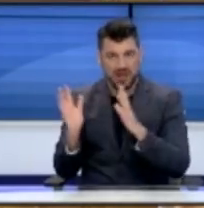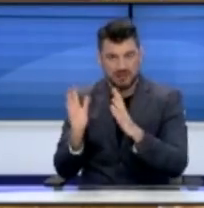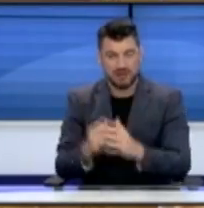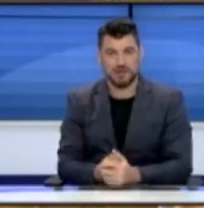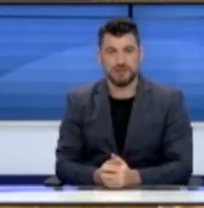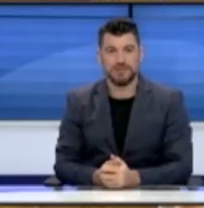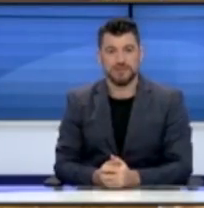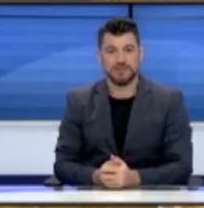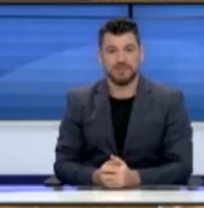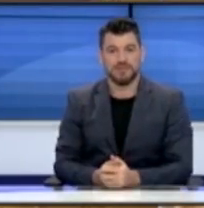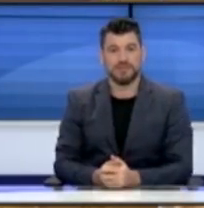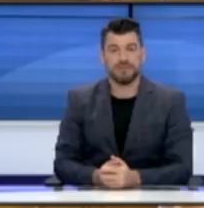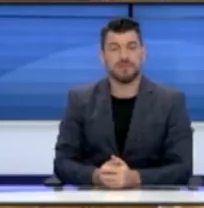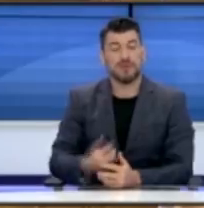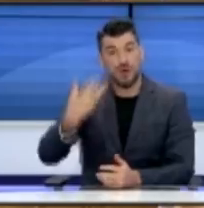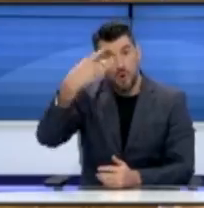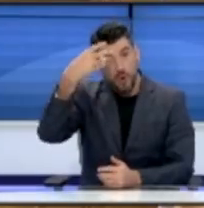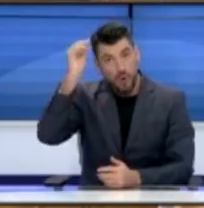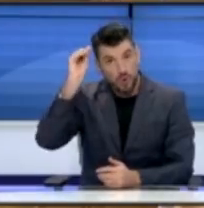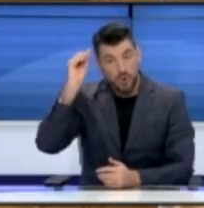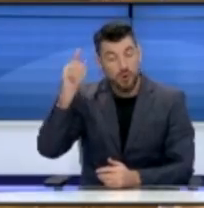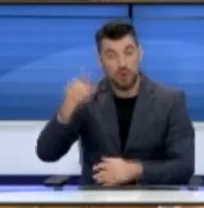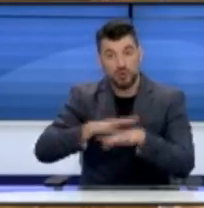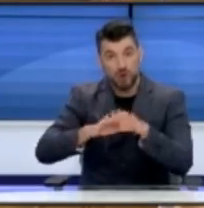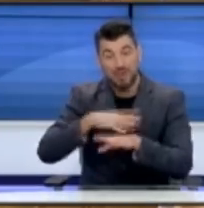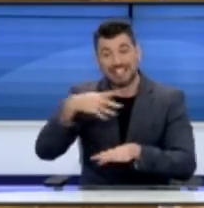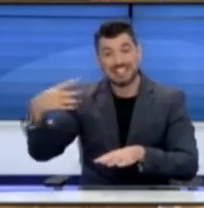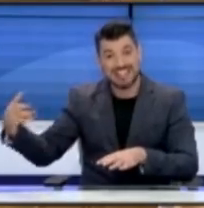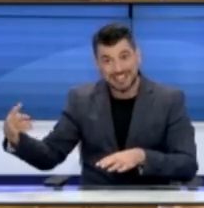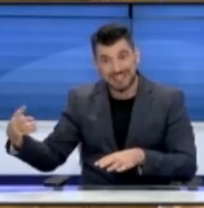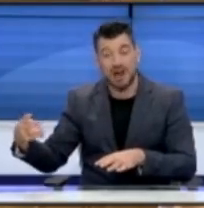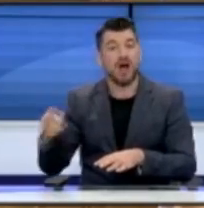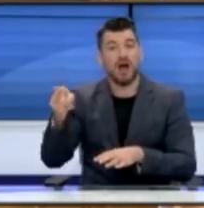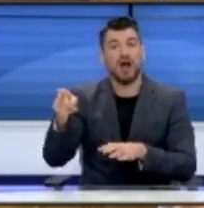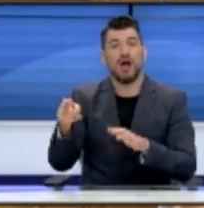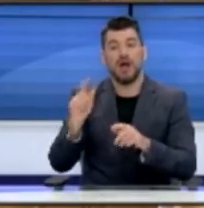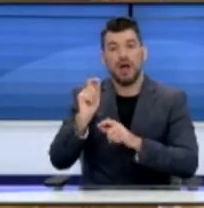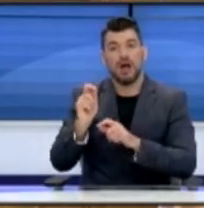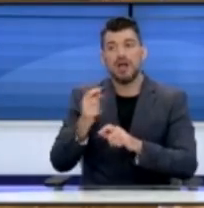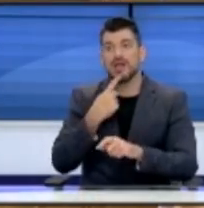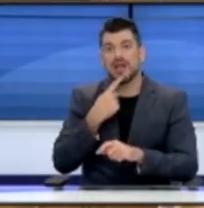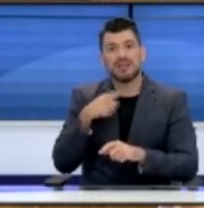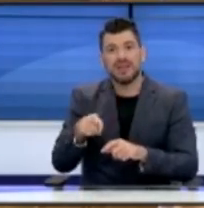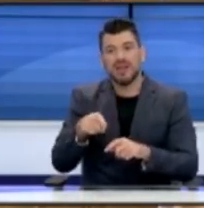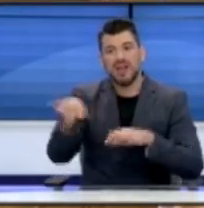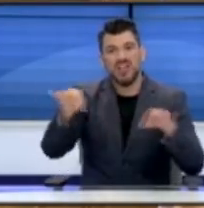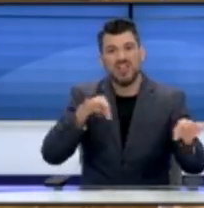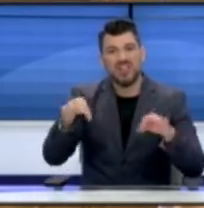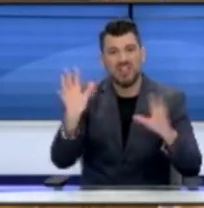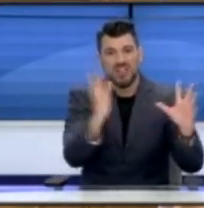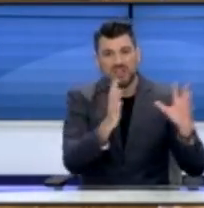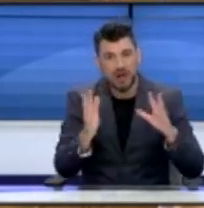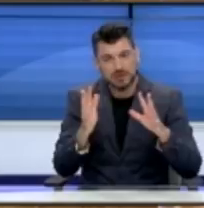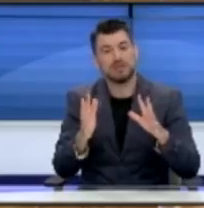για τις βοσκίσιμες γαίες, για τις οικιστικές πυκνώσεις, αποχαρακτήριζε δασικές εκτάσεις. Μάλιστα,